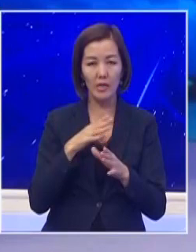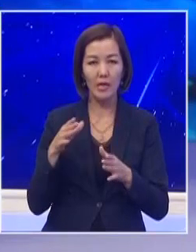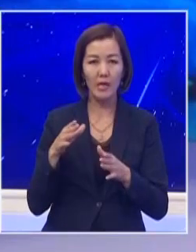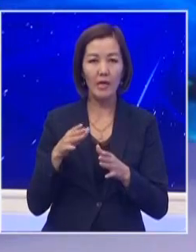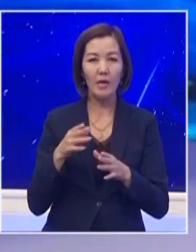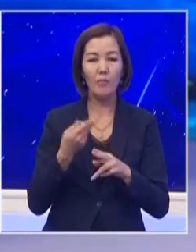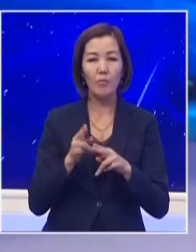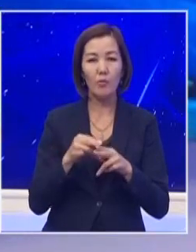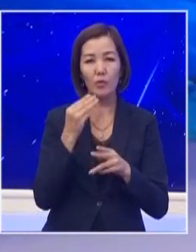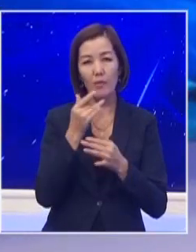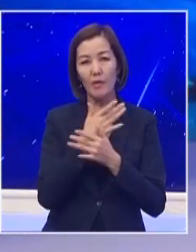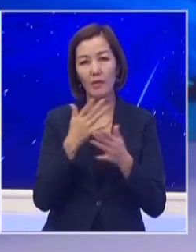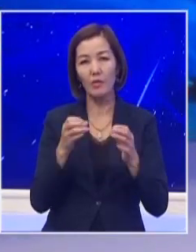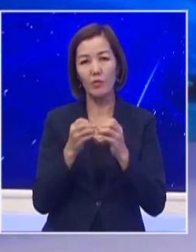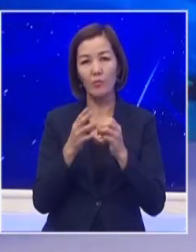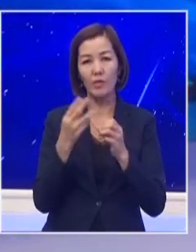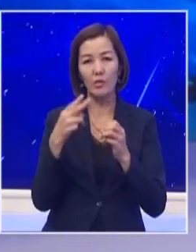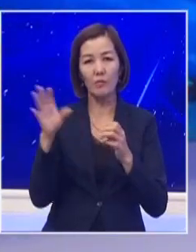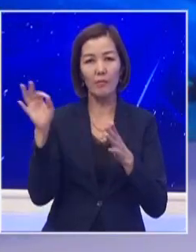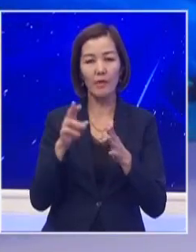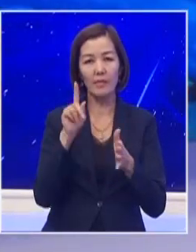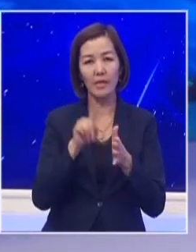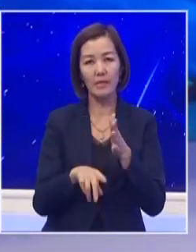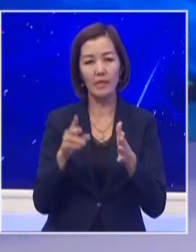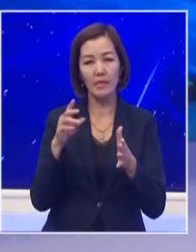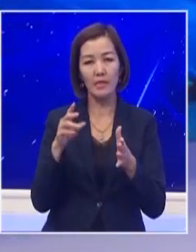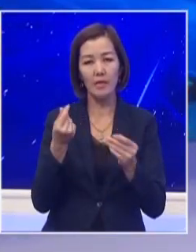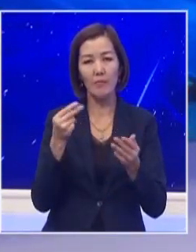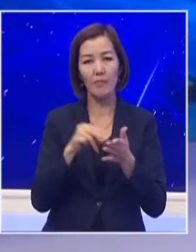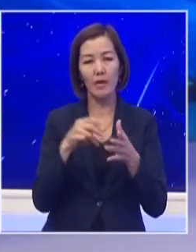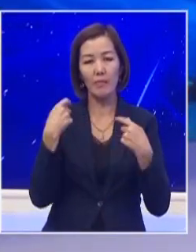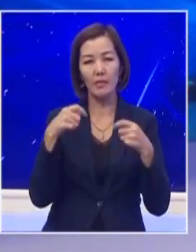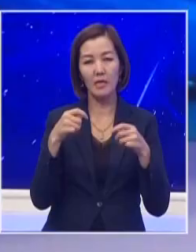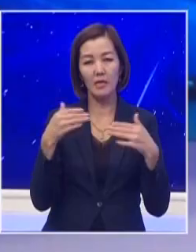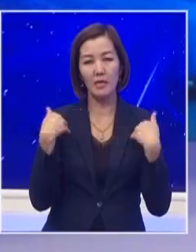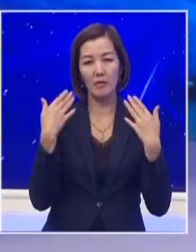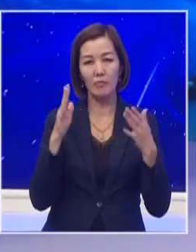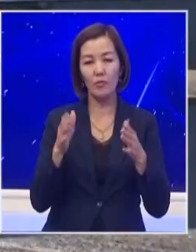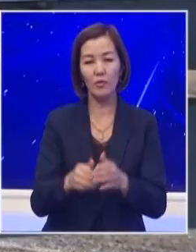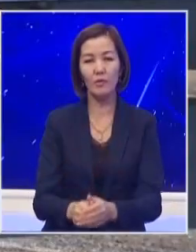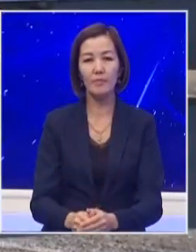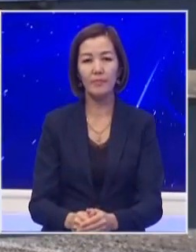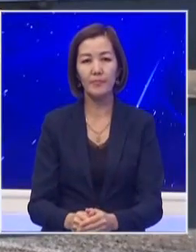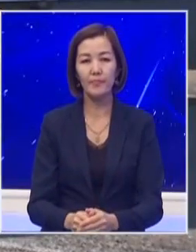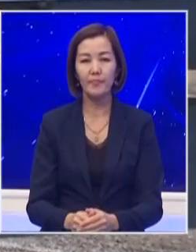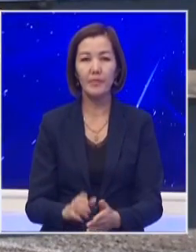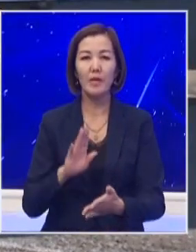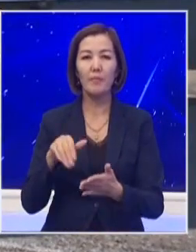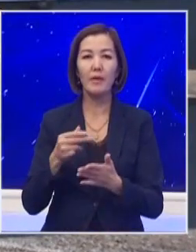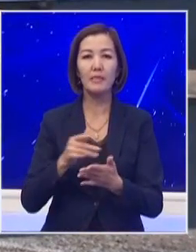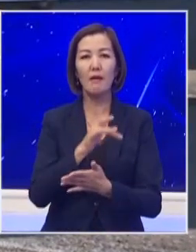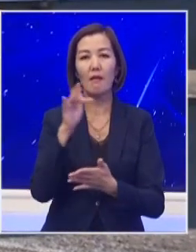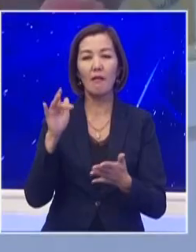Бұл өнімдер нарықтан 15-20%-ға арзан бағамен қала тұрғындарына ұсынылады. Бас қалада өтетін